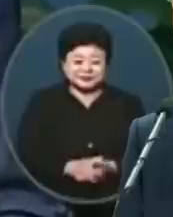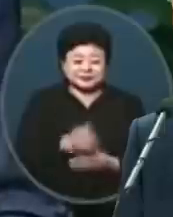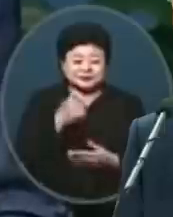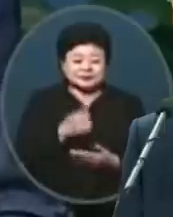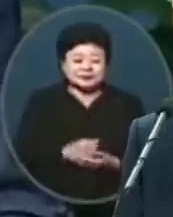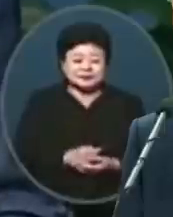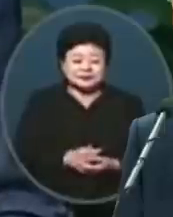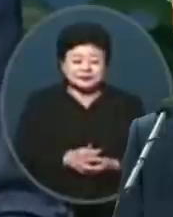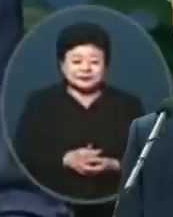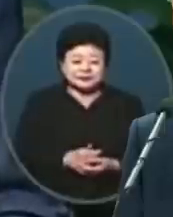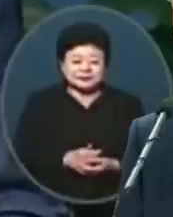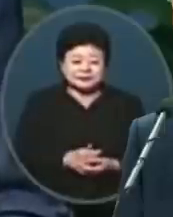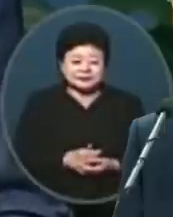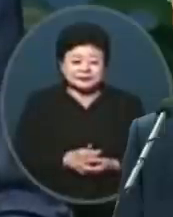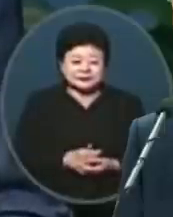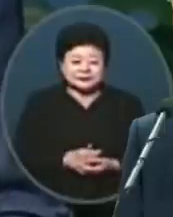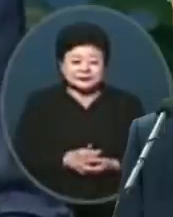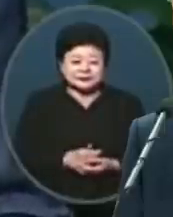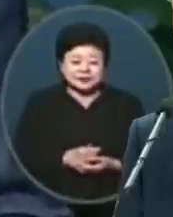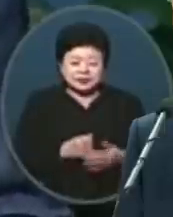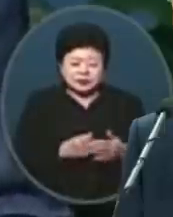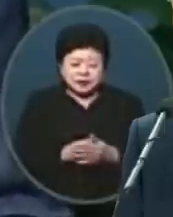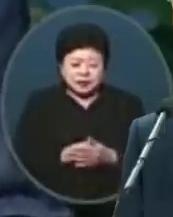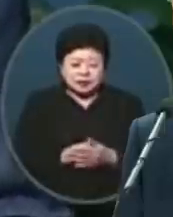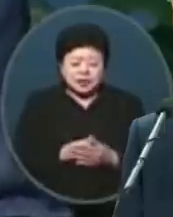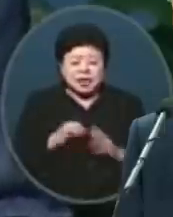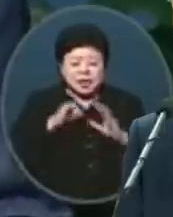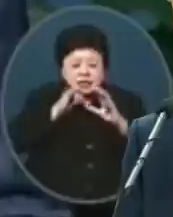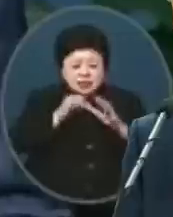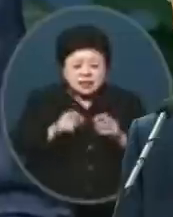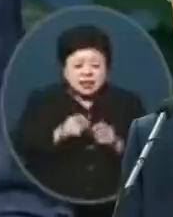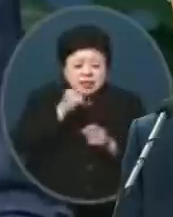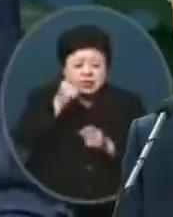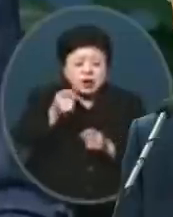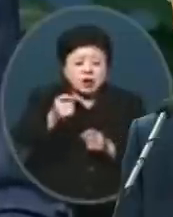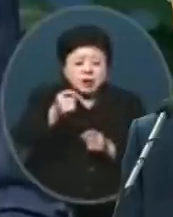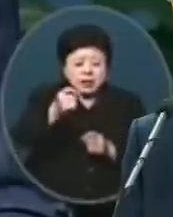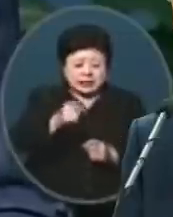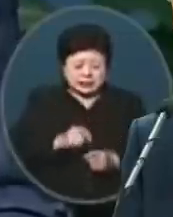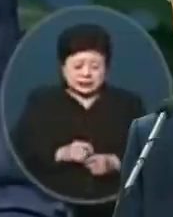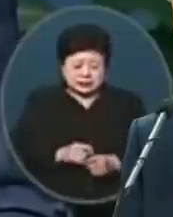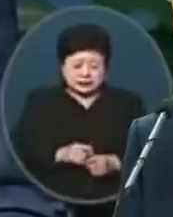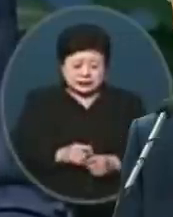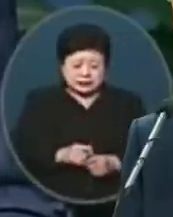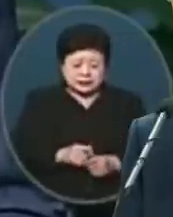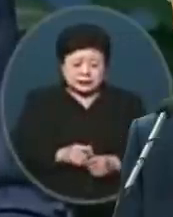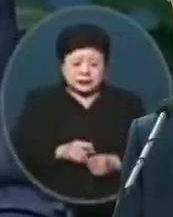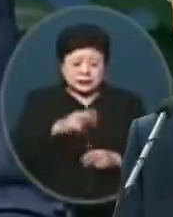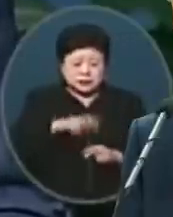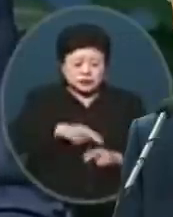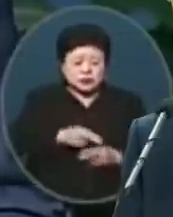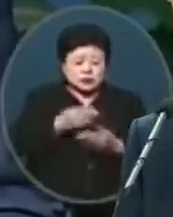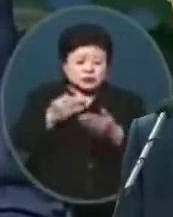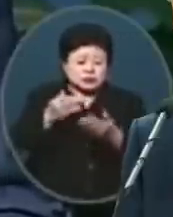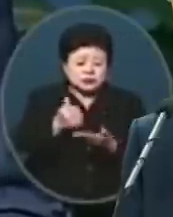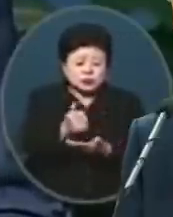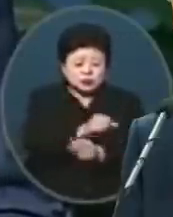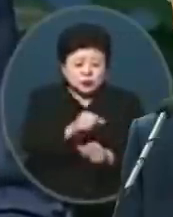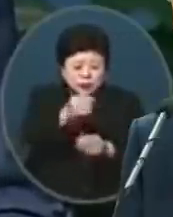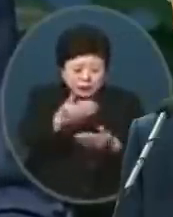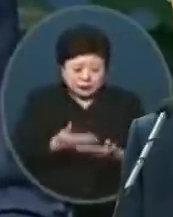제물이 되셨습니다. 그러므로 그 제사는 영원한 제사요 그의 속죄는 영원한 속죄인